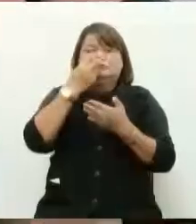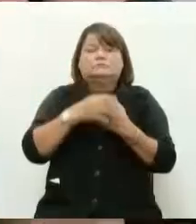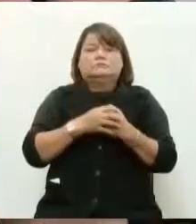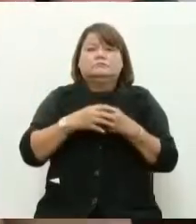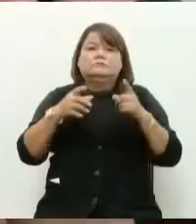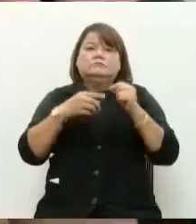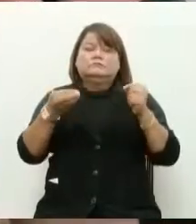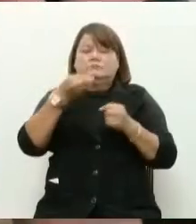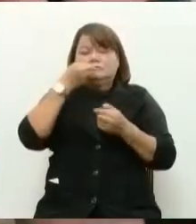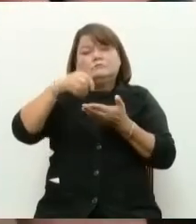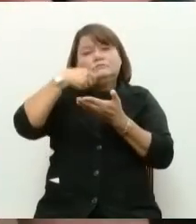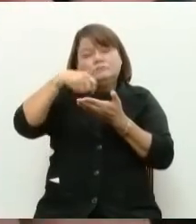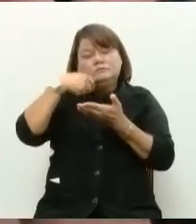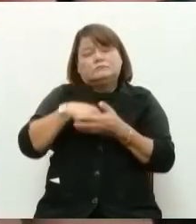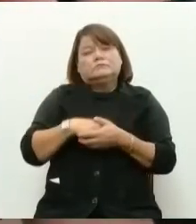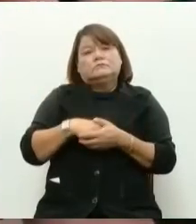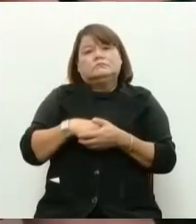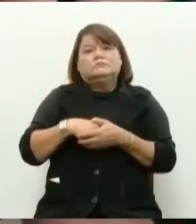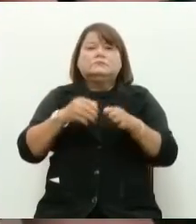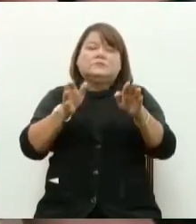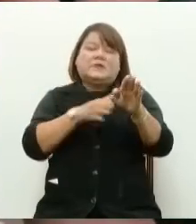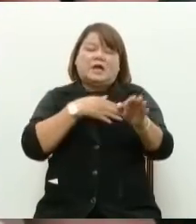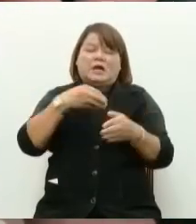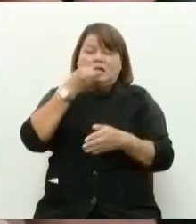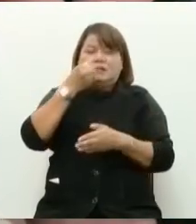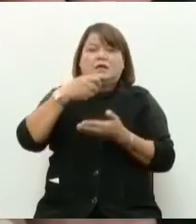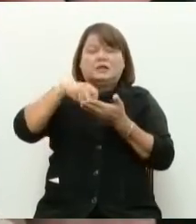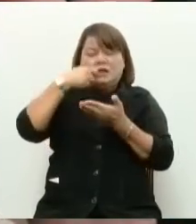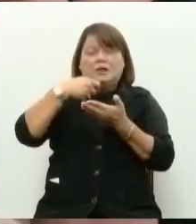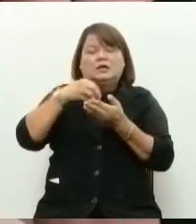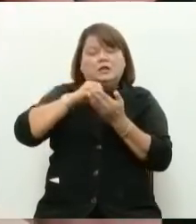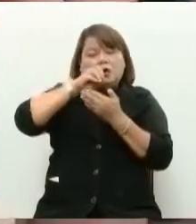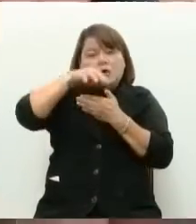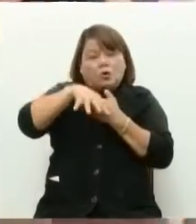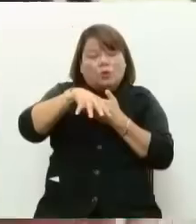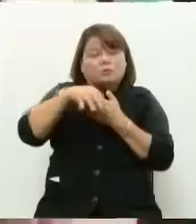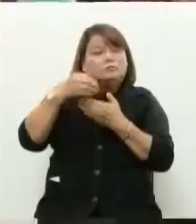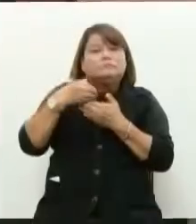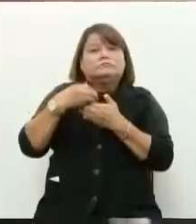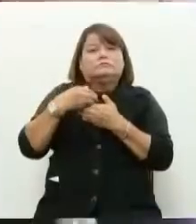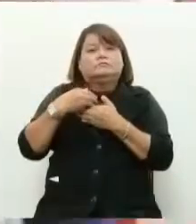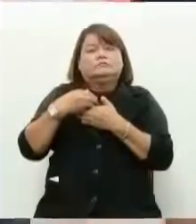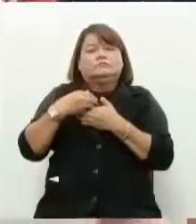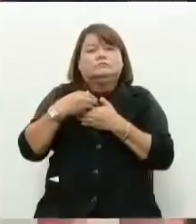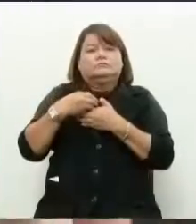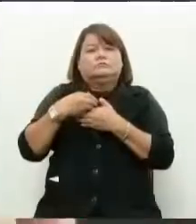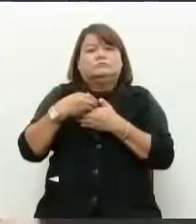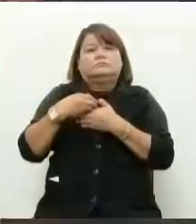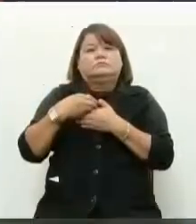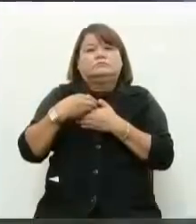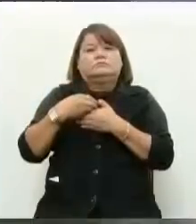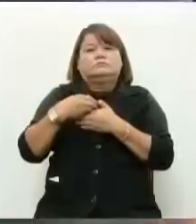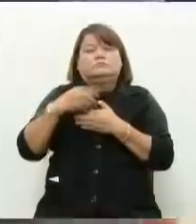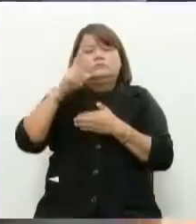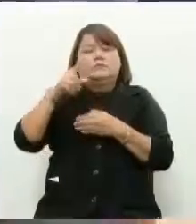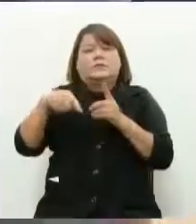ล้วเรื่องกินข้าวนี้เขาก็ช้ากินได้ทั้ง6ทั้งกินได้แหละเนาะแต่ทีนี้แม่คือแม่นี้ก็ต้องไปทำอย่างอื่นบ้